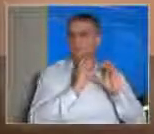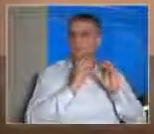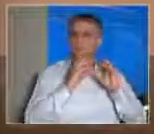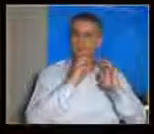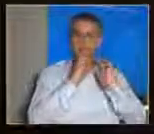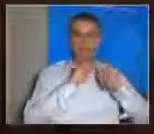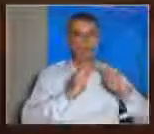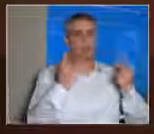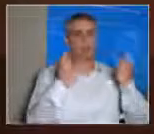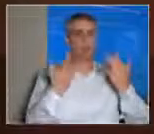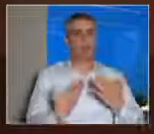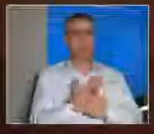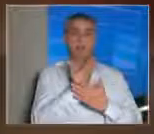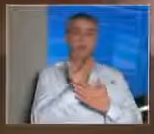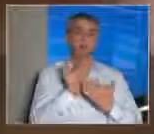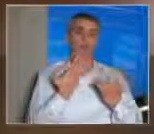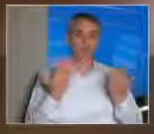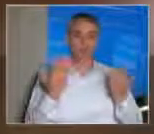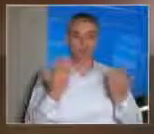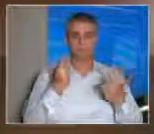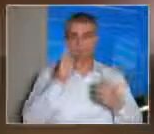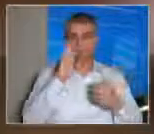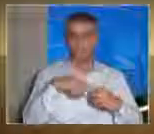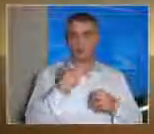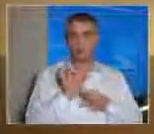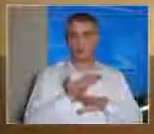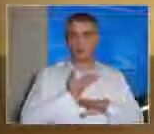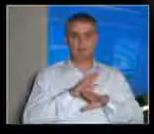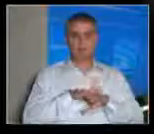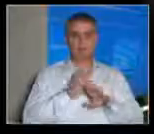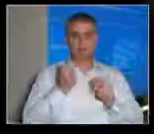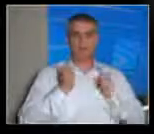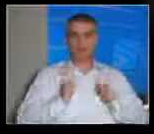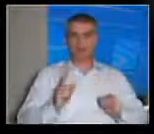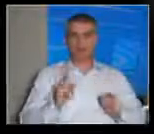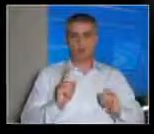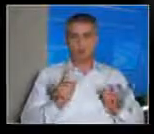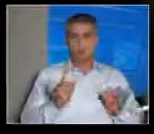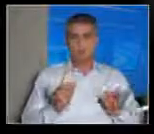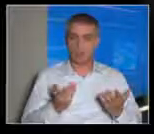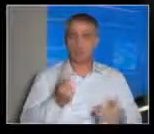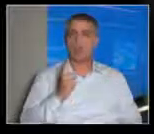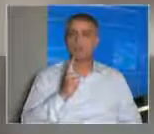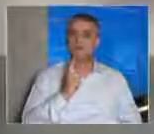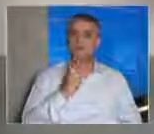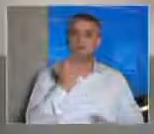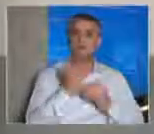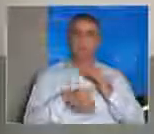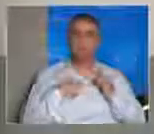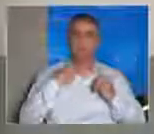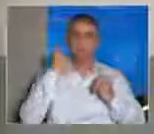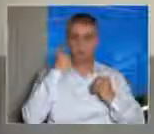חדשה, אז יכול לעורר אי נוחות ולעורר בקרב השינוי סיים אי נוחות, אבל בסופו של דבר אני